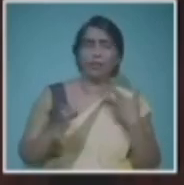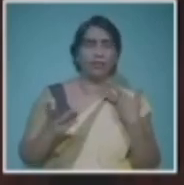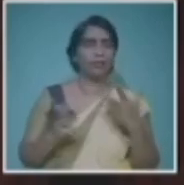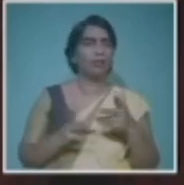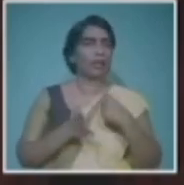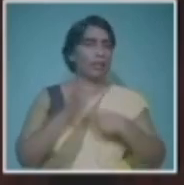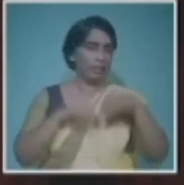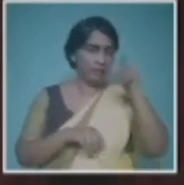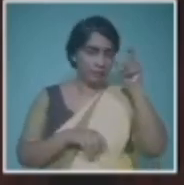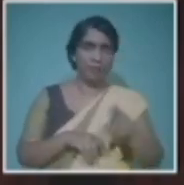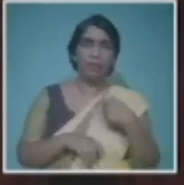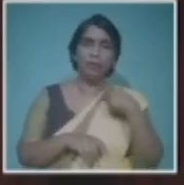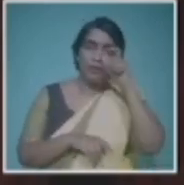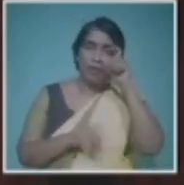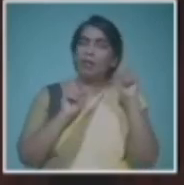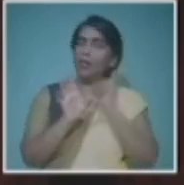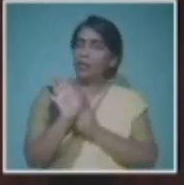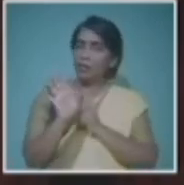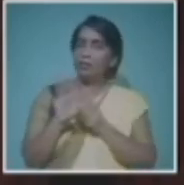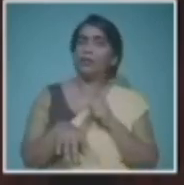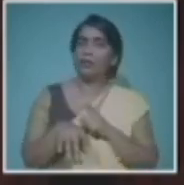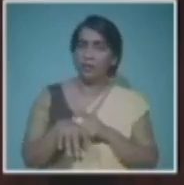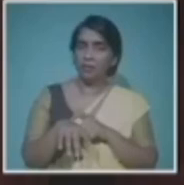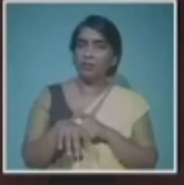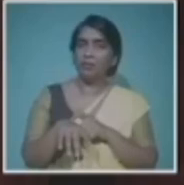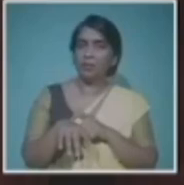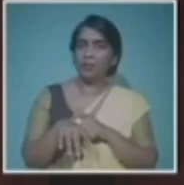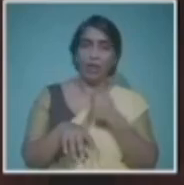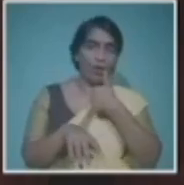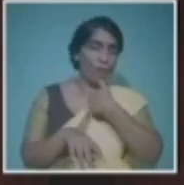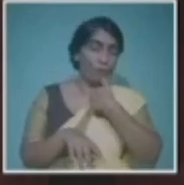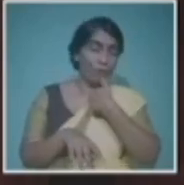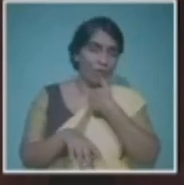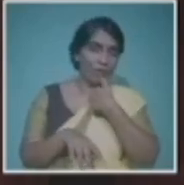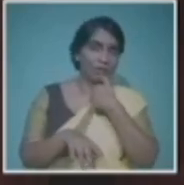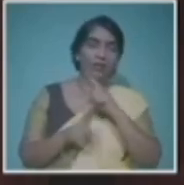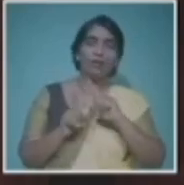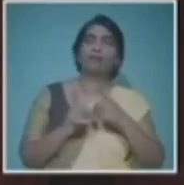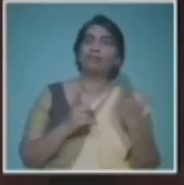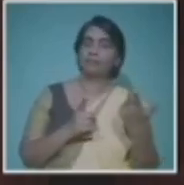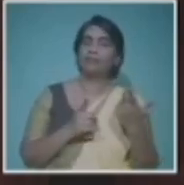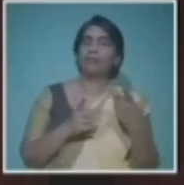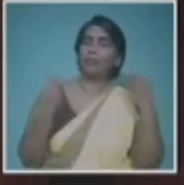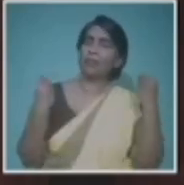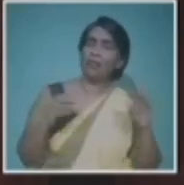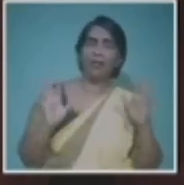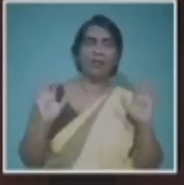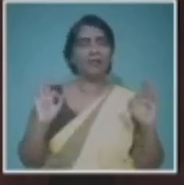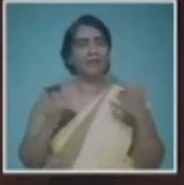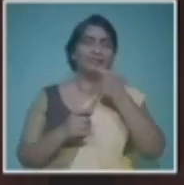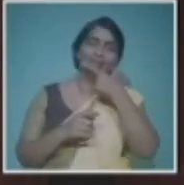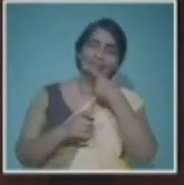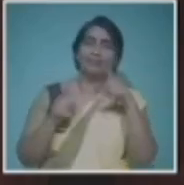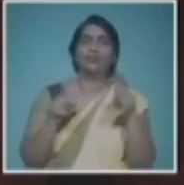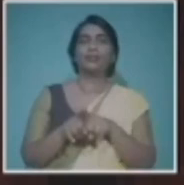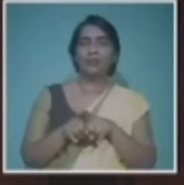දේශපාලඥයෙක් ඔය දකින හැම මොහොතකදීම එකපසකින් බුලත් විඩක් කාලා අනිත් පැත්තේ ඉතාමත් සැහැල්ලුවෙන් සිනහමසු